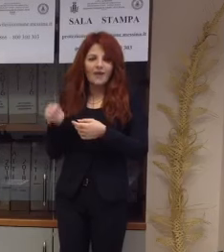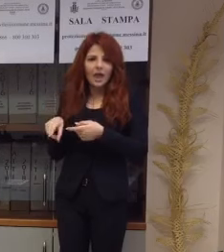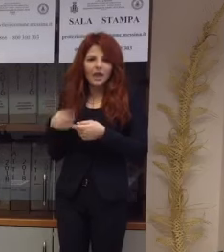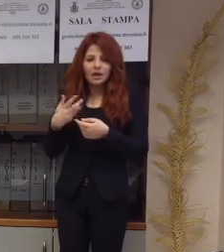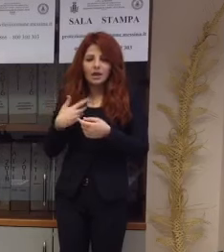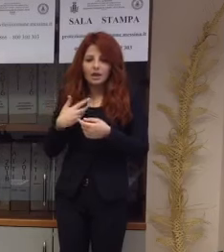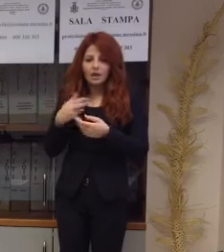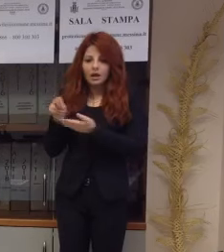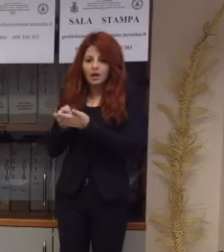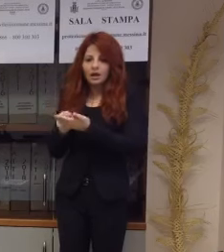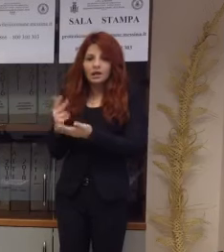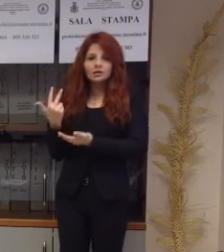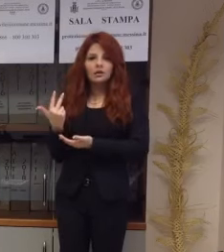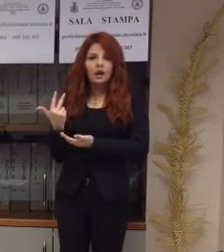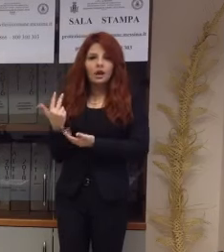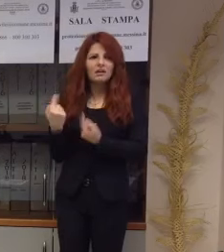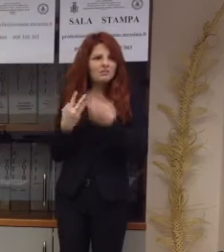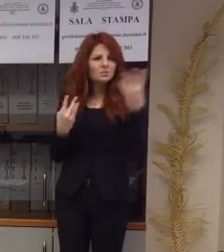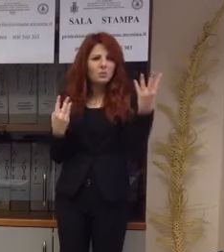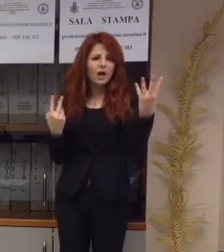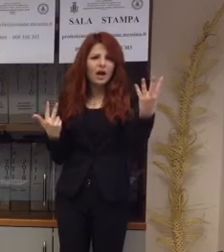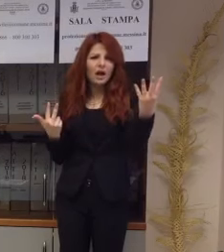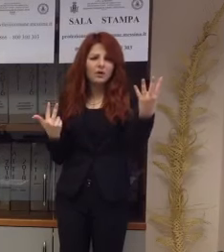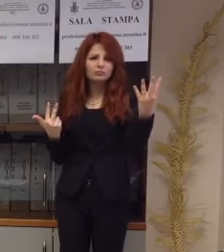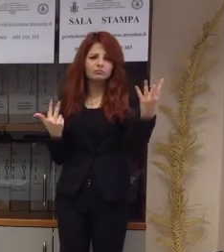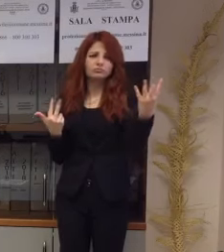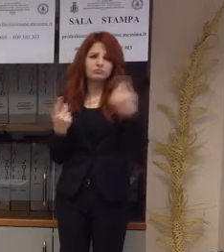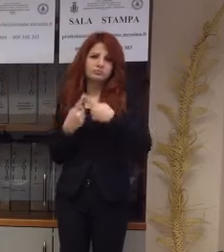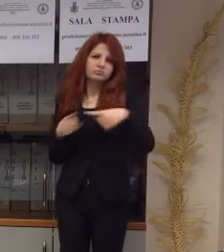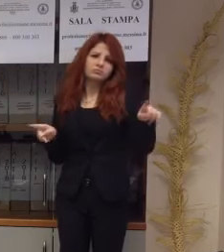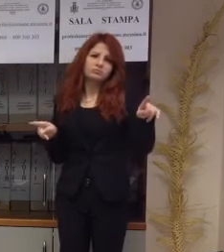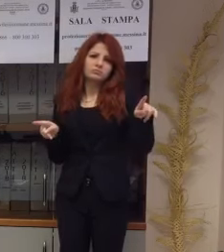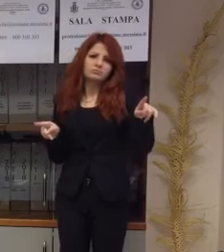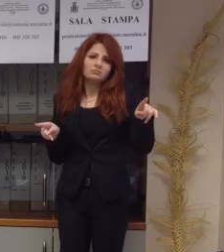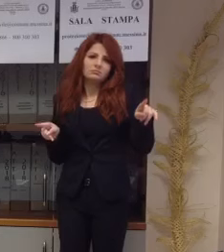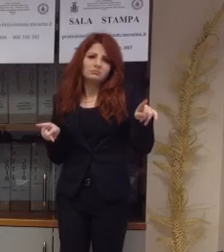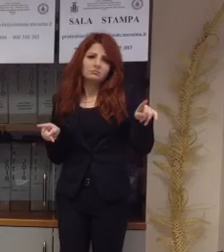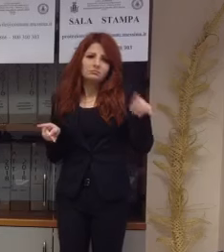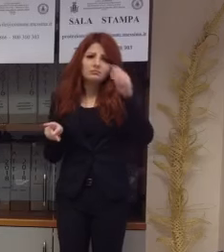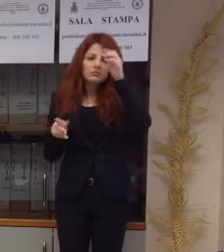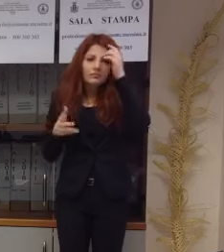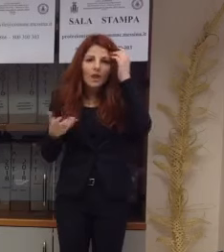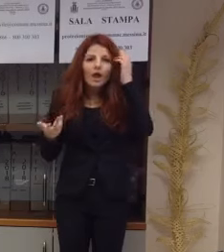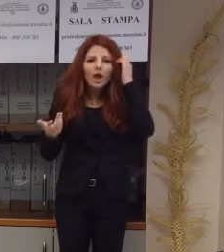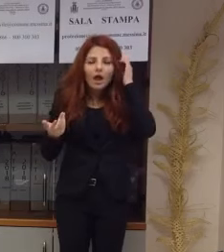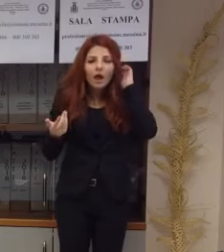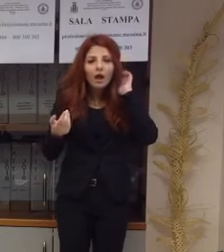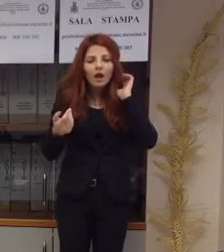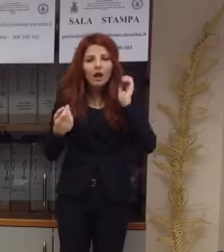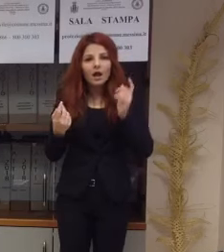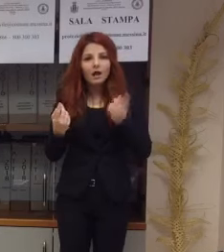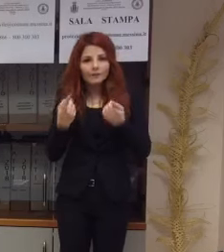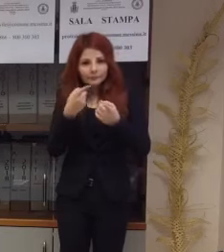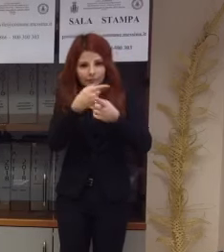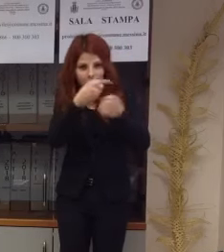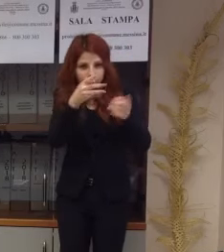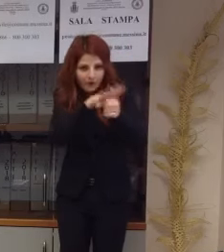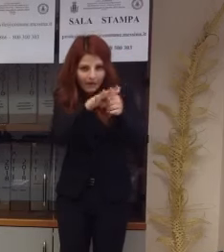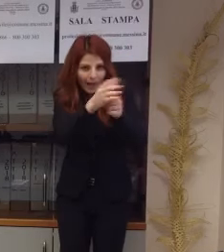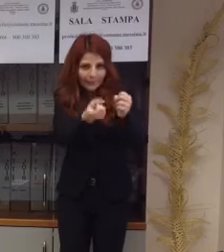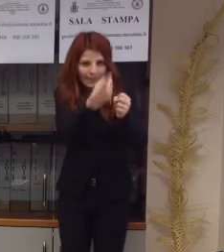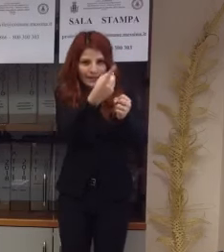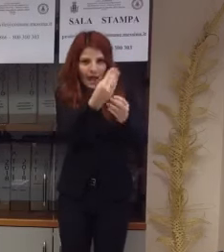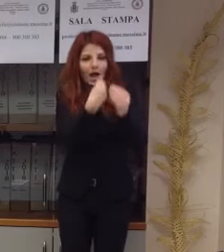aveva ragione. Ho dovuto investire io personalmente. I tecnici, li ringrazio, e quindi